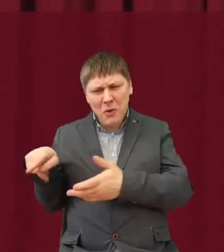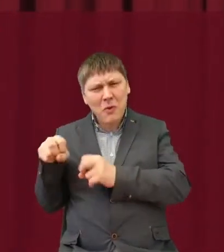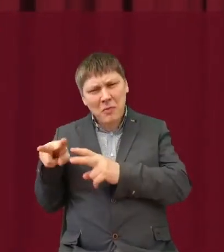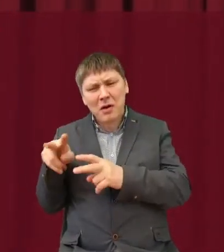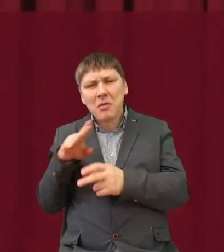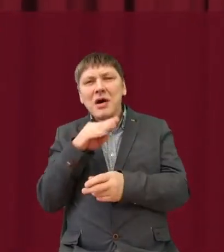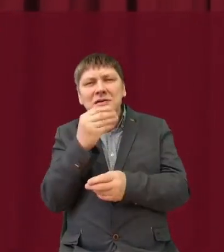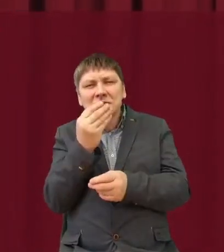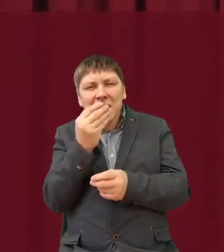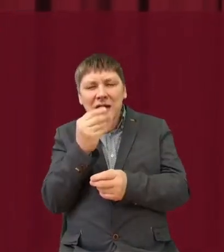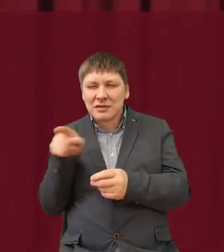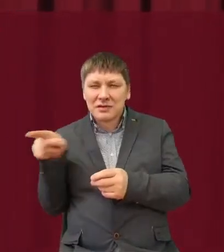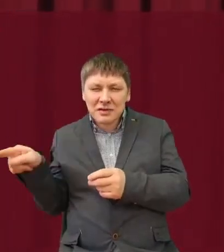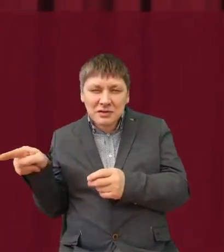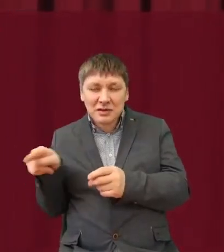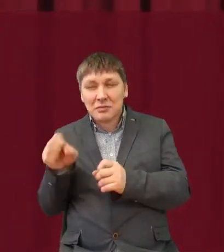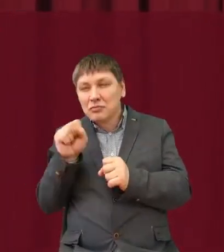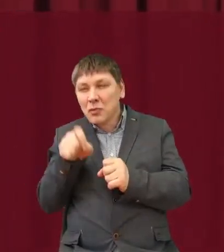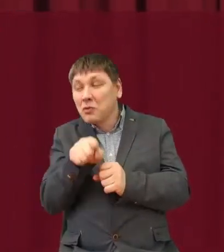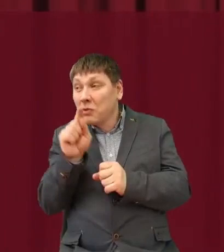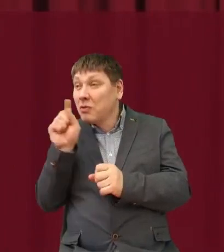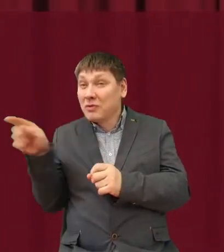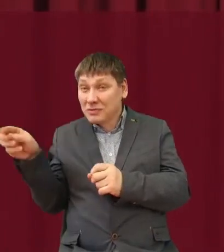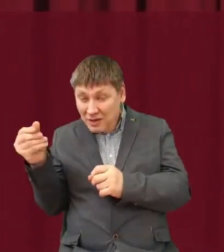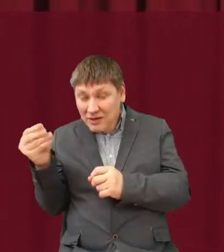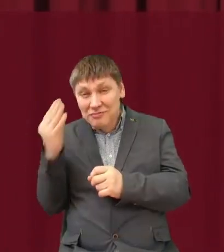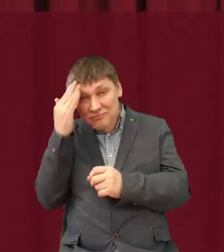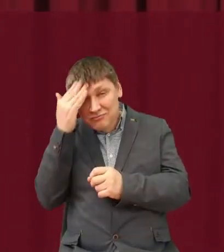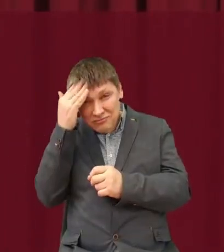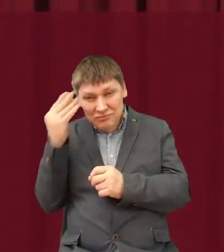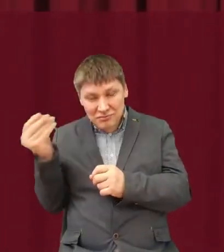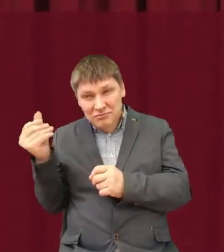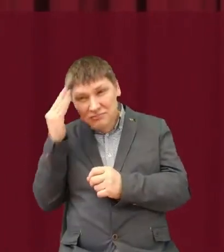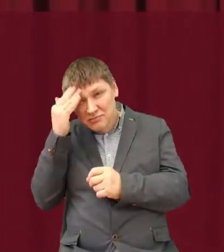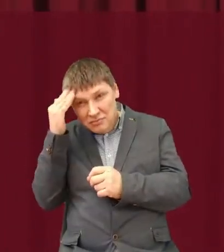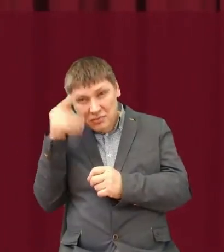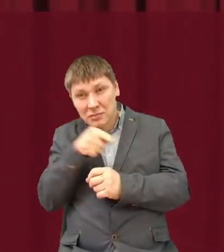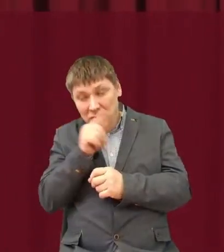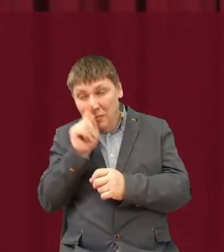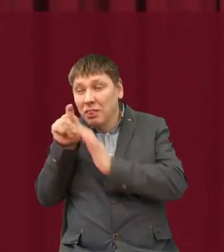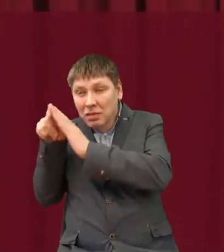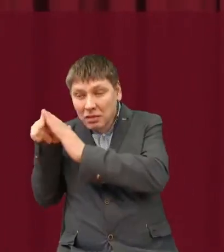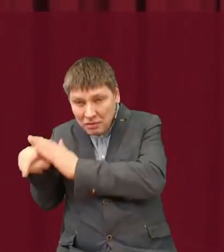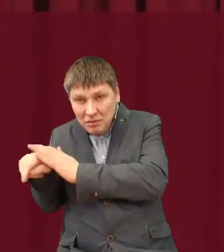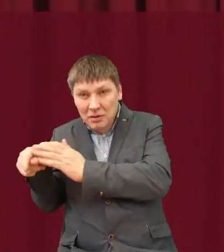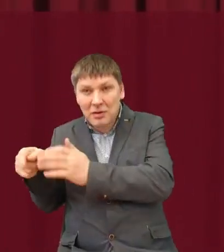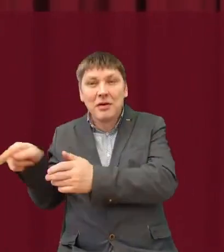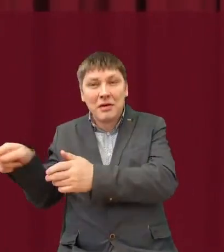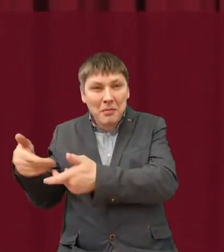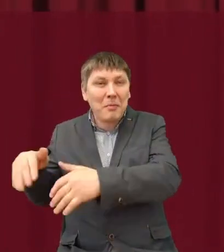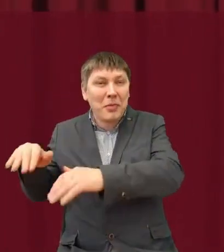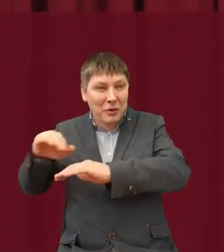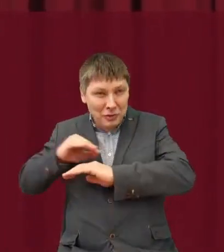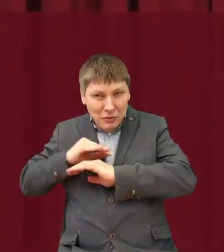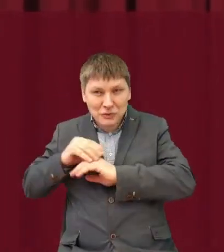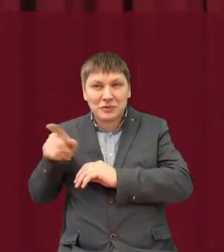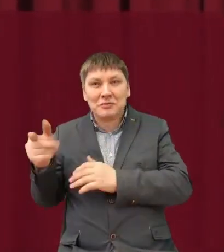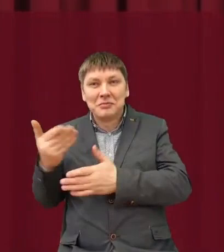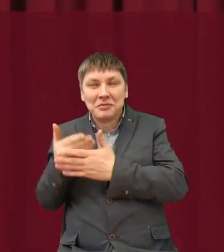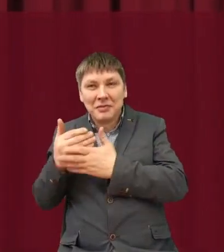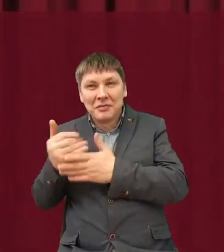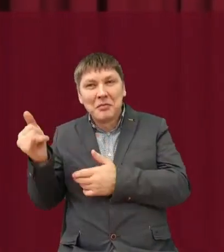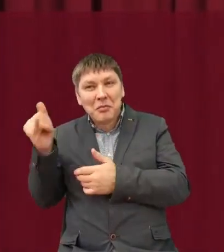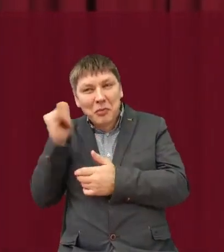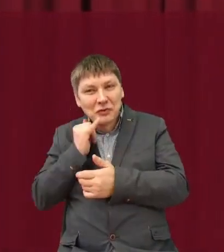не стоит влезать Вот в эти аферы слушать вот каких-то людей но когда Нам предложили Когда нам дверь позвонили